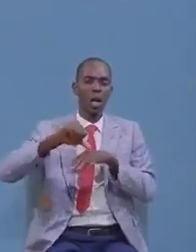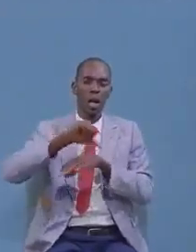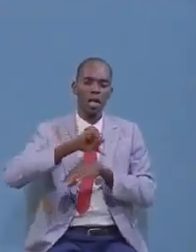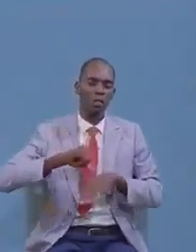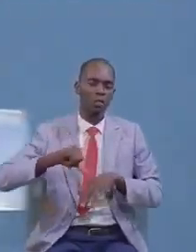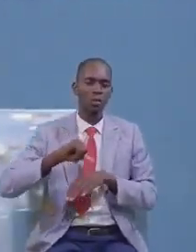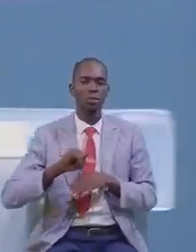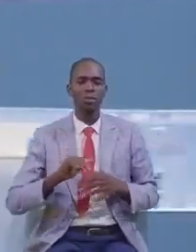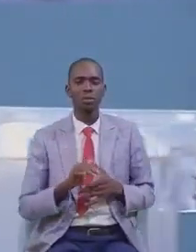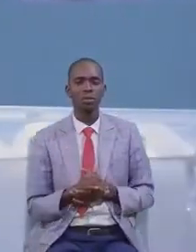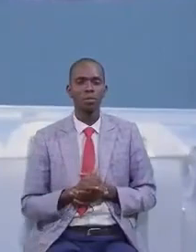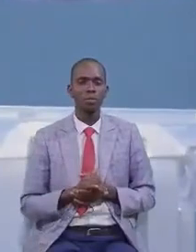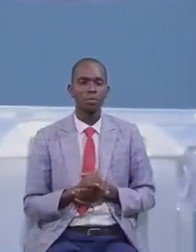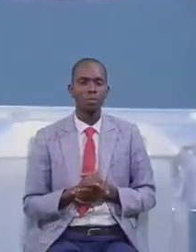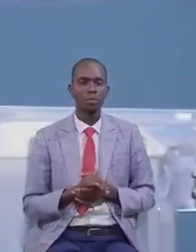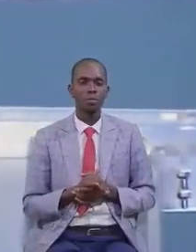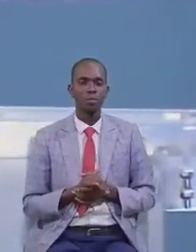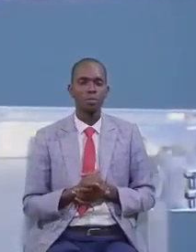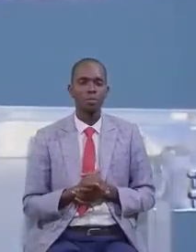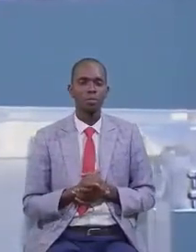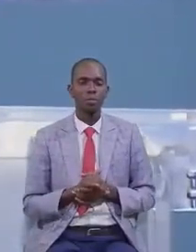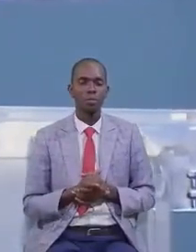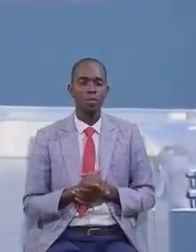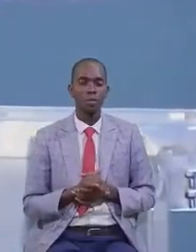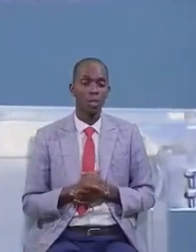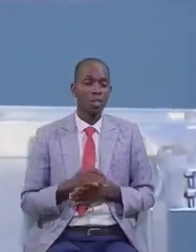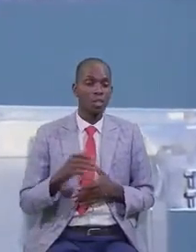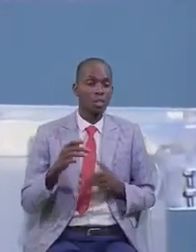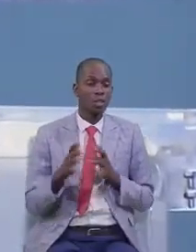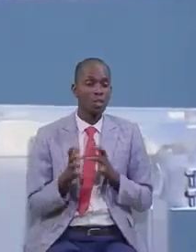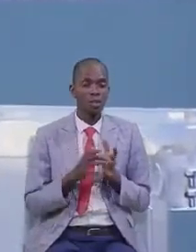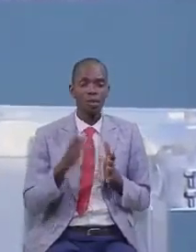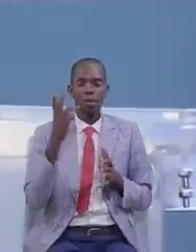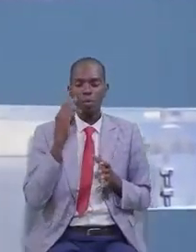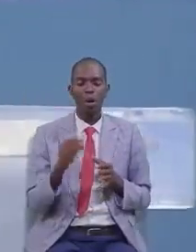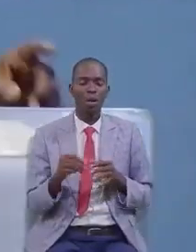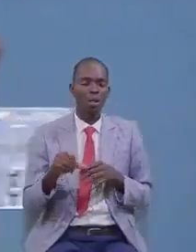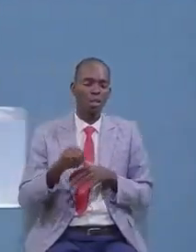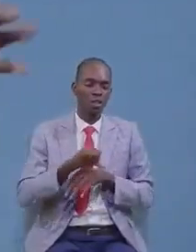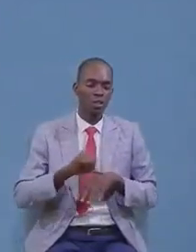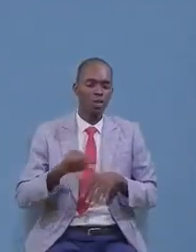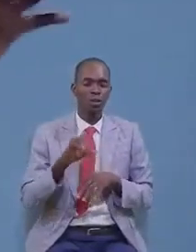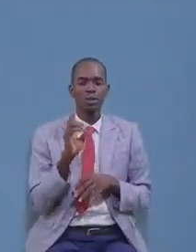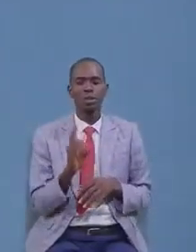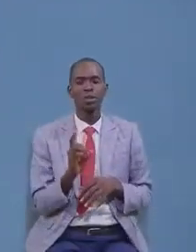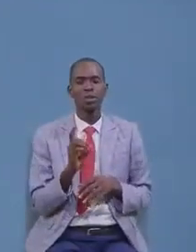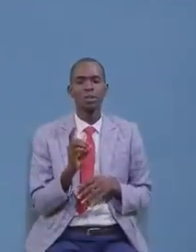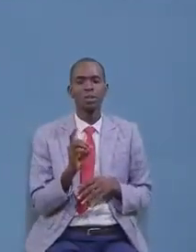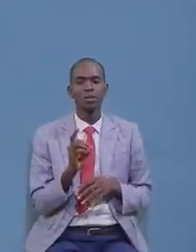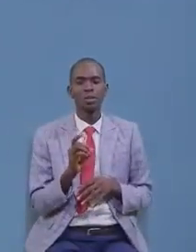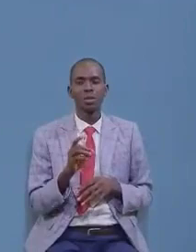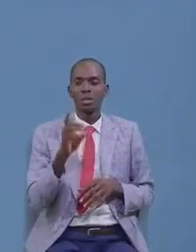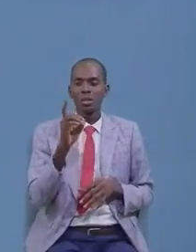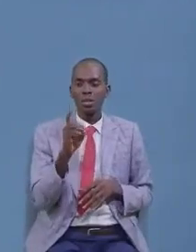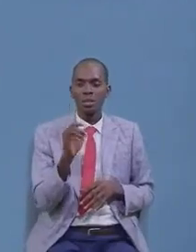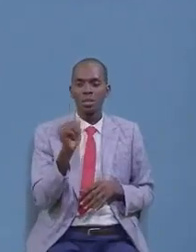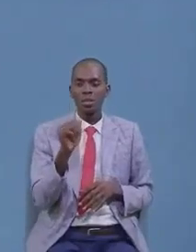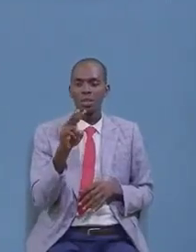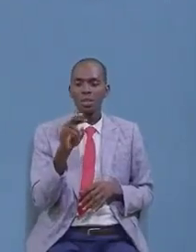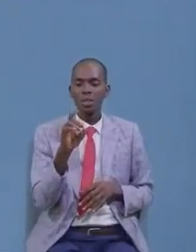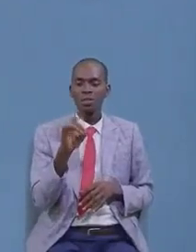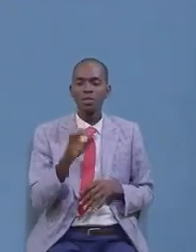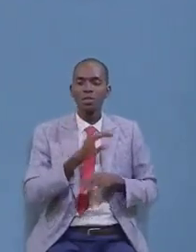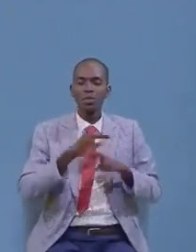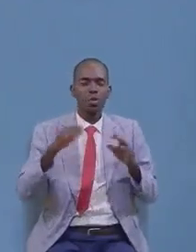పరిశుద్ధాత్మ అభిషేకాన్ని పంపిస్తున్నాను. He was anointed. అతను అభిషేకించబడ్డాడు. David did not know why.